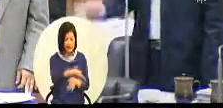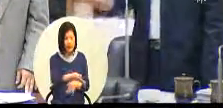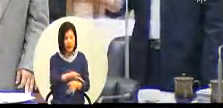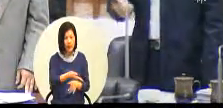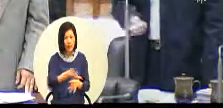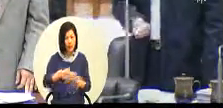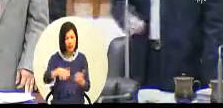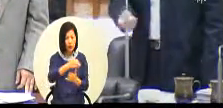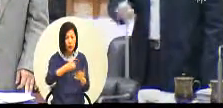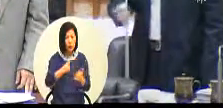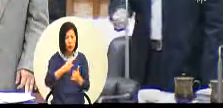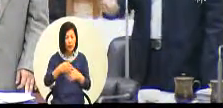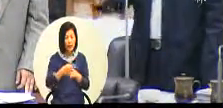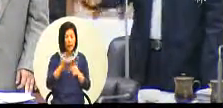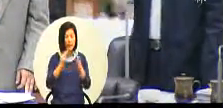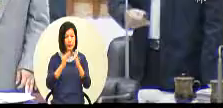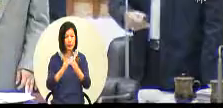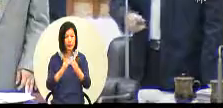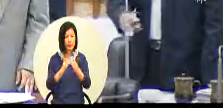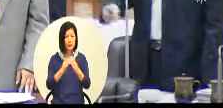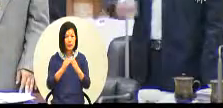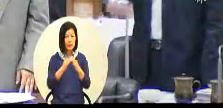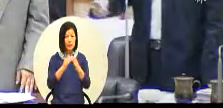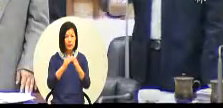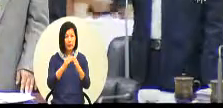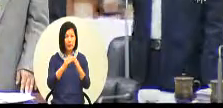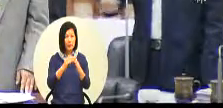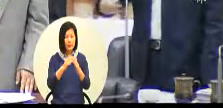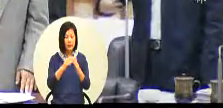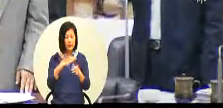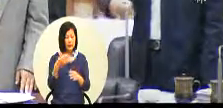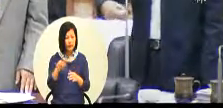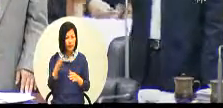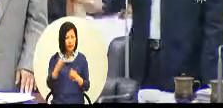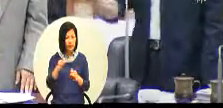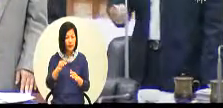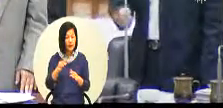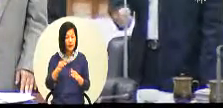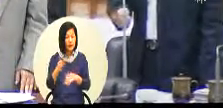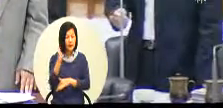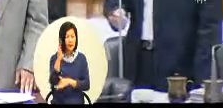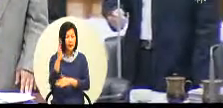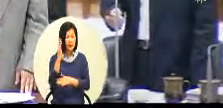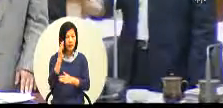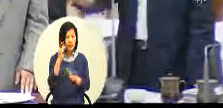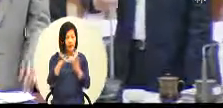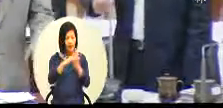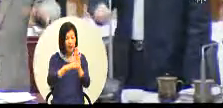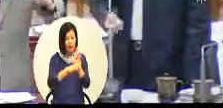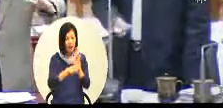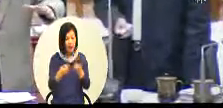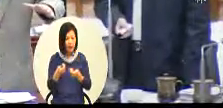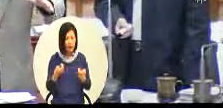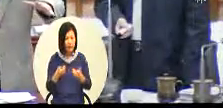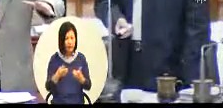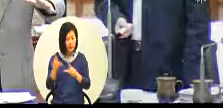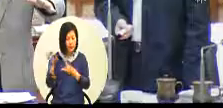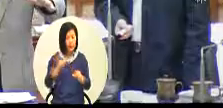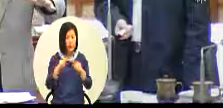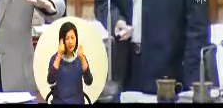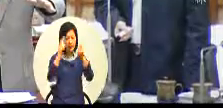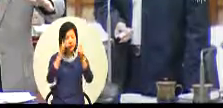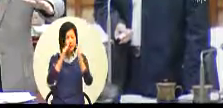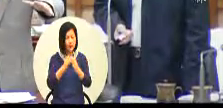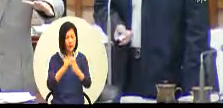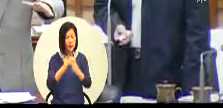全台湾的县市里面啊，照我们的财政这个划分的一个配那个计算， 是依据高雄市所说